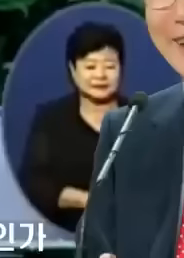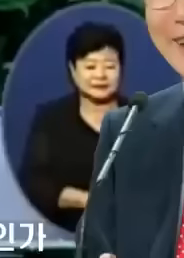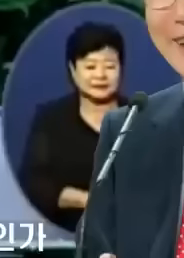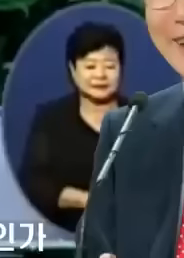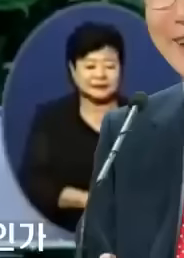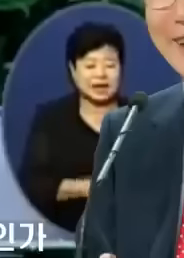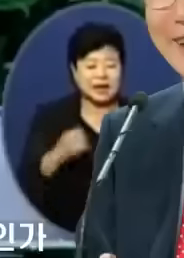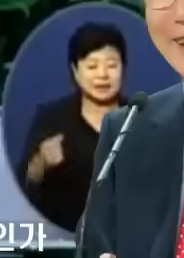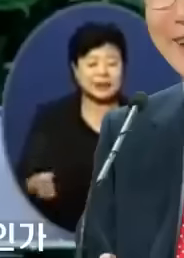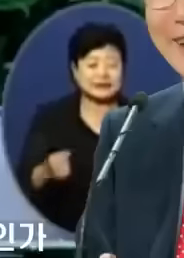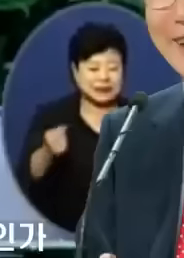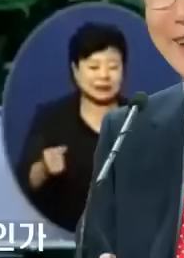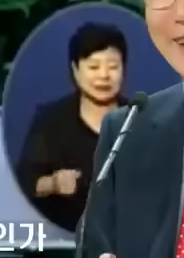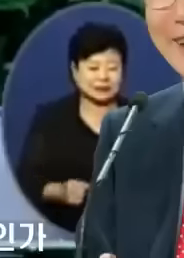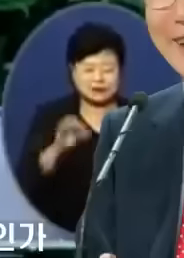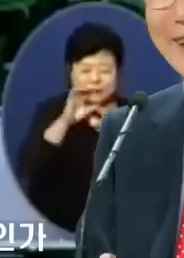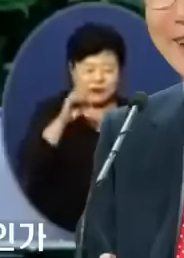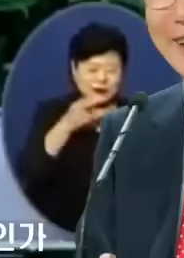배사공이